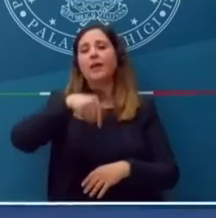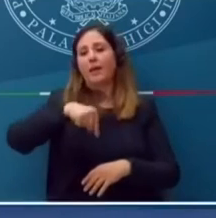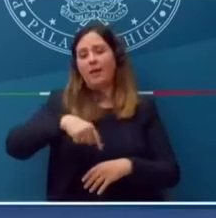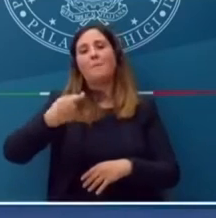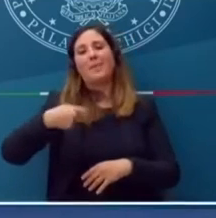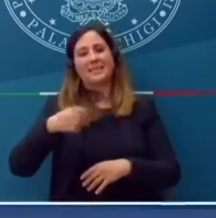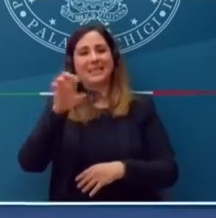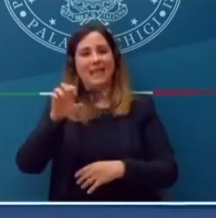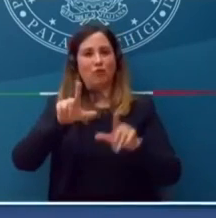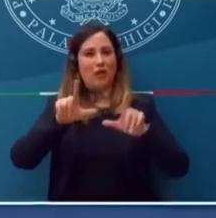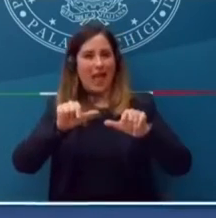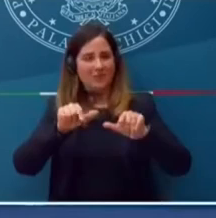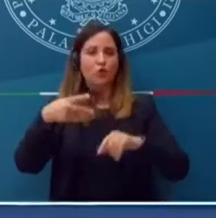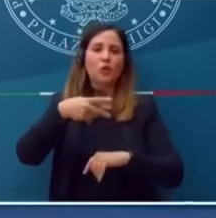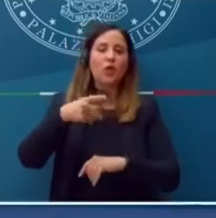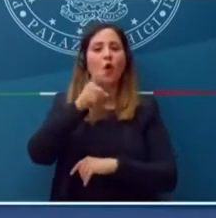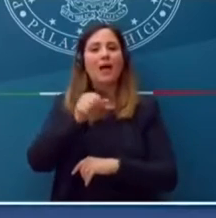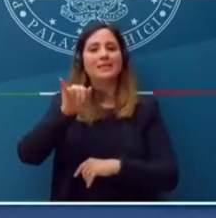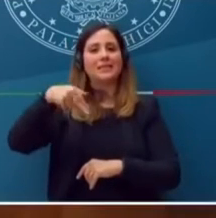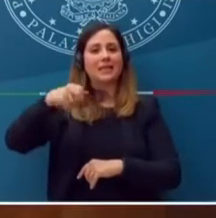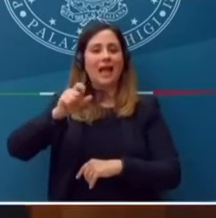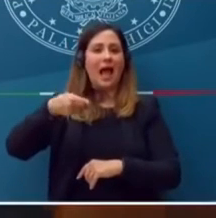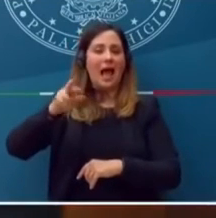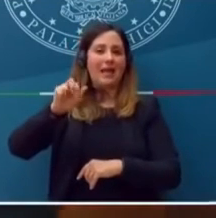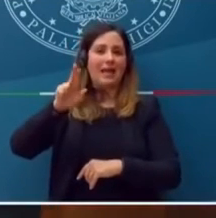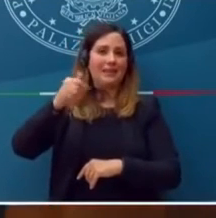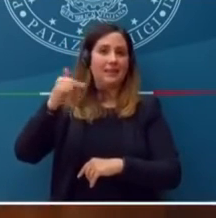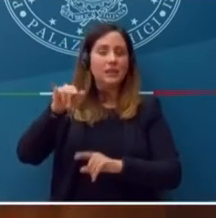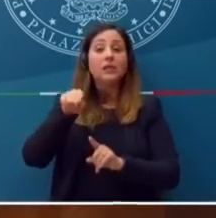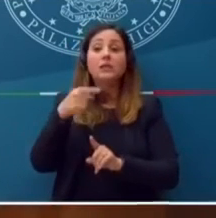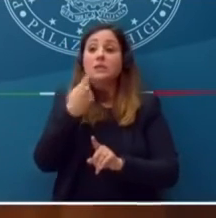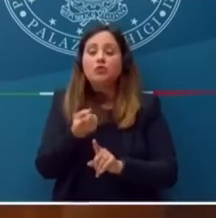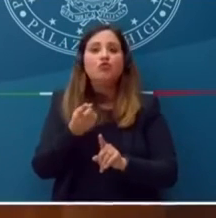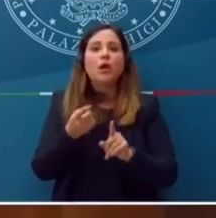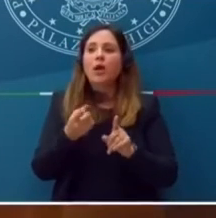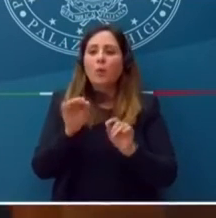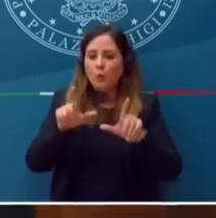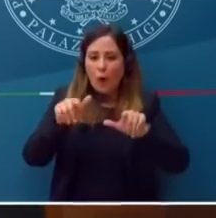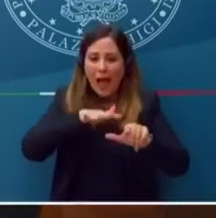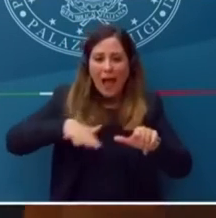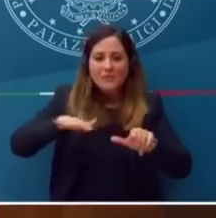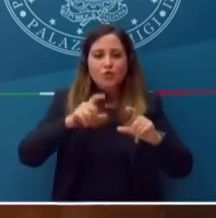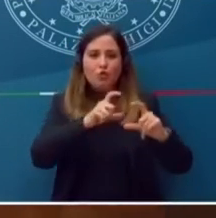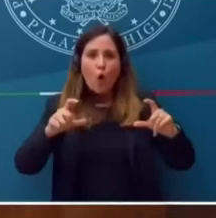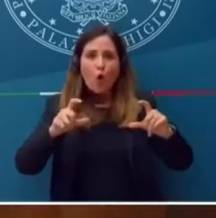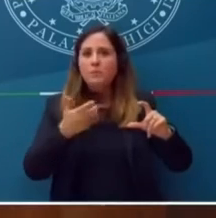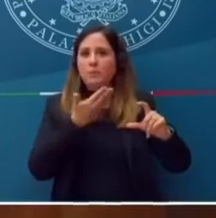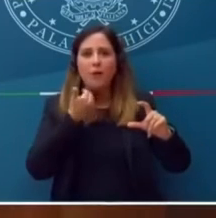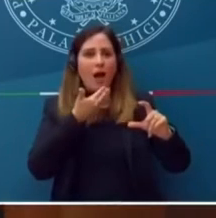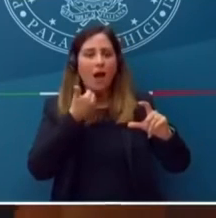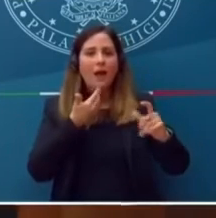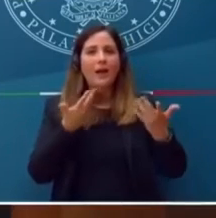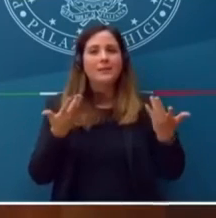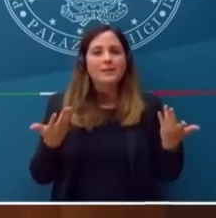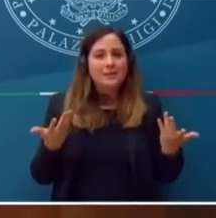Regione Lazio, Nicola Zingaretti, diceva che le dosi nel Lazio mancano. Perché questo tema non si riesce ad